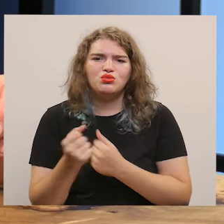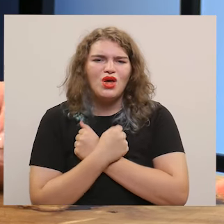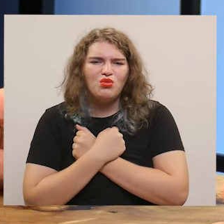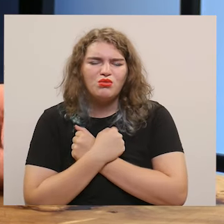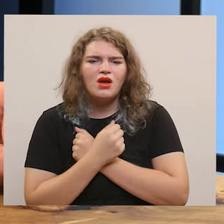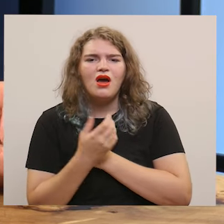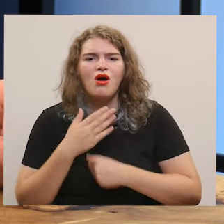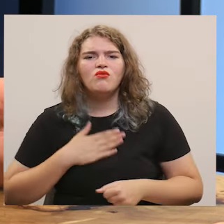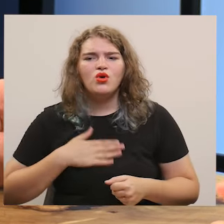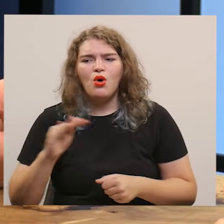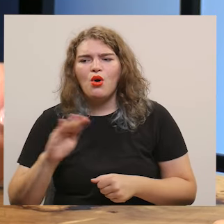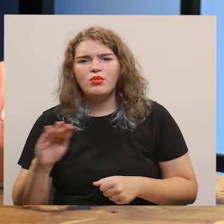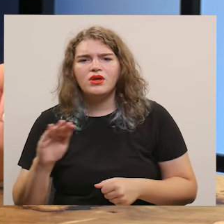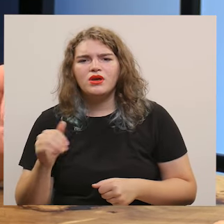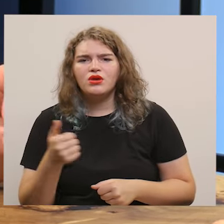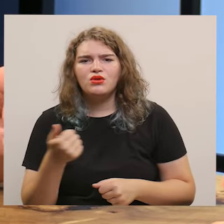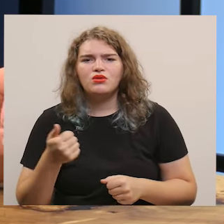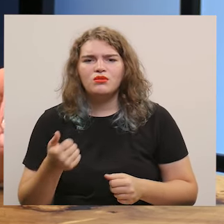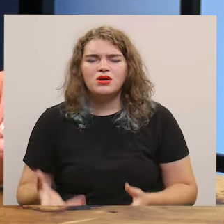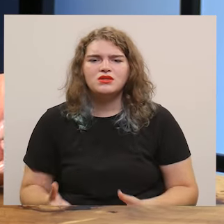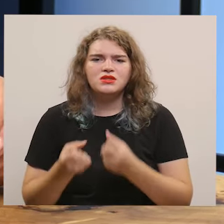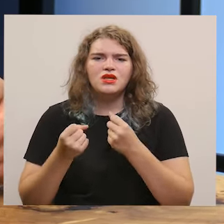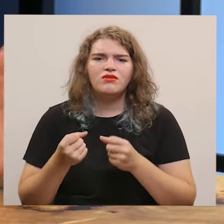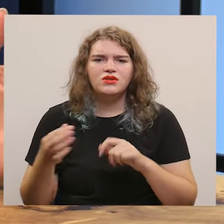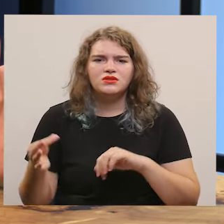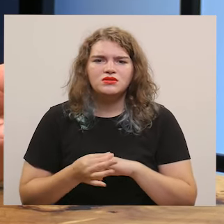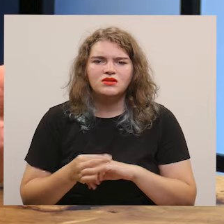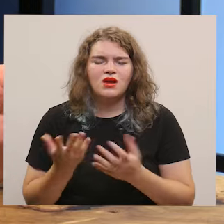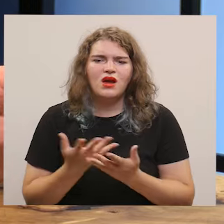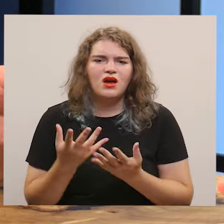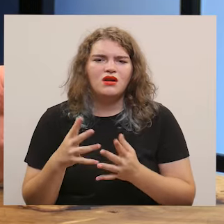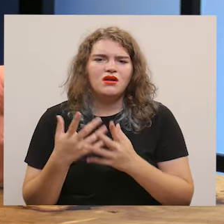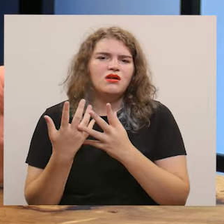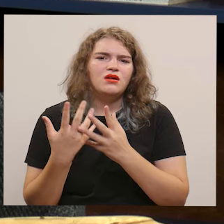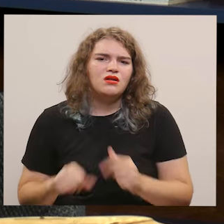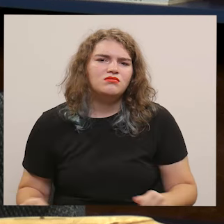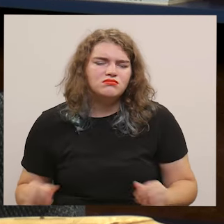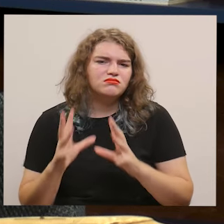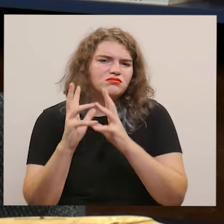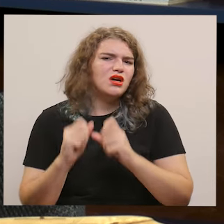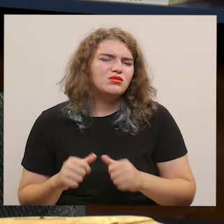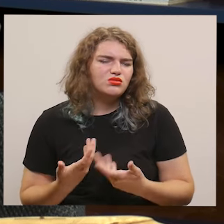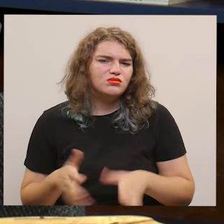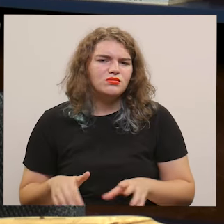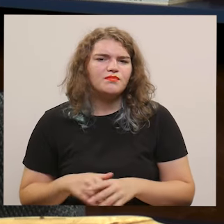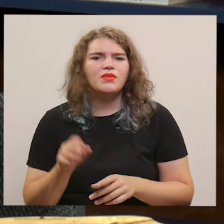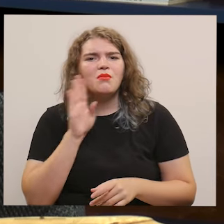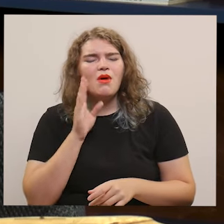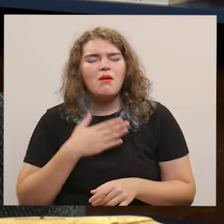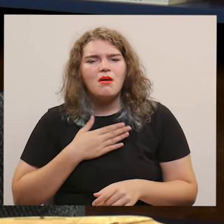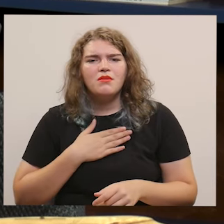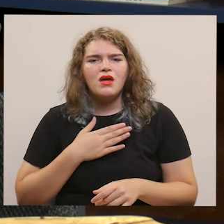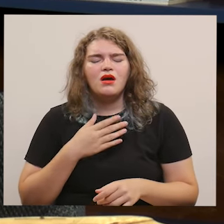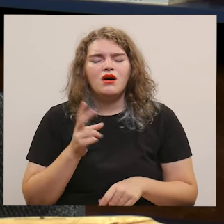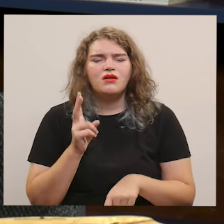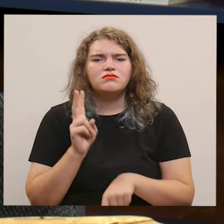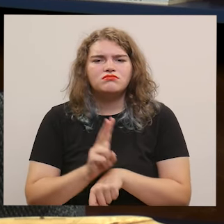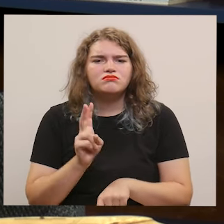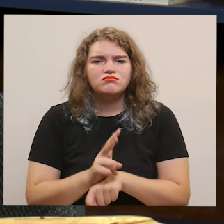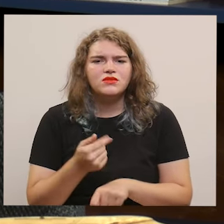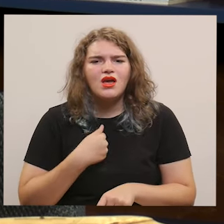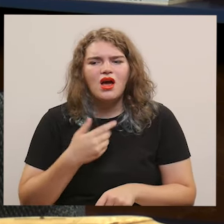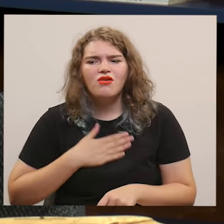își dorea un copil doar ca să salveze o căsnicie care s-a și ruinat până la urmă. Da, și mama mea adoptivă și-a dorit foarte mult